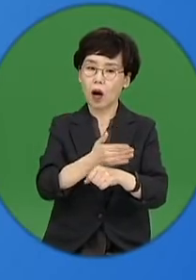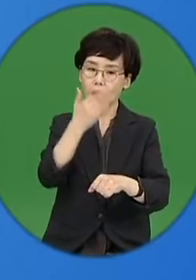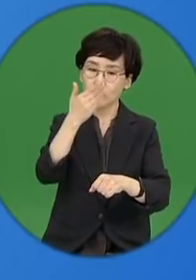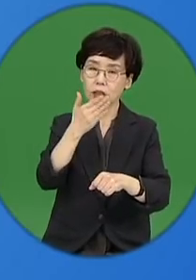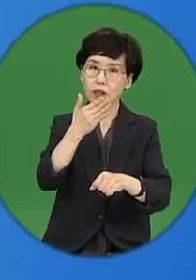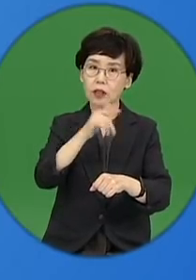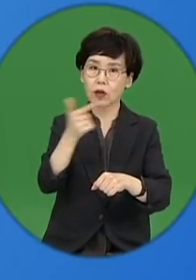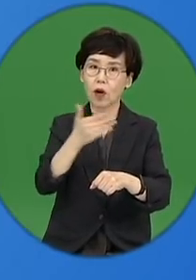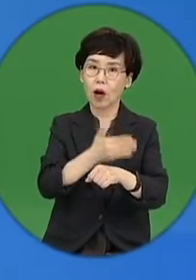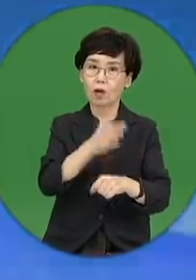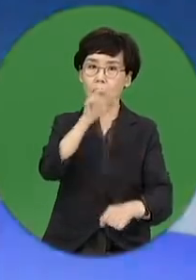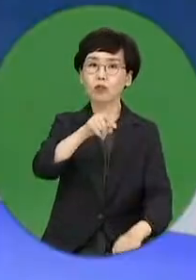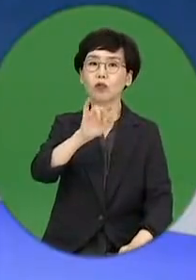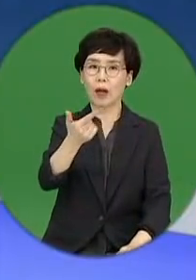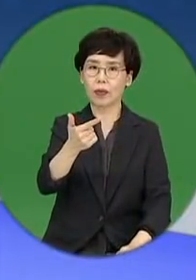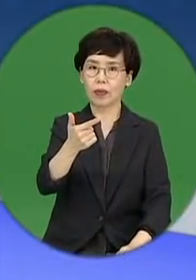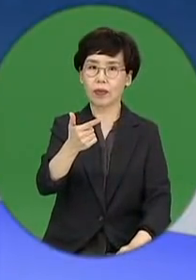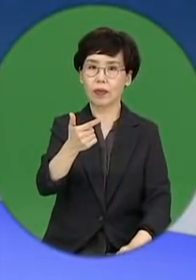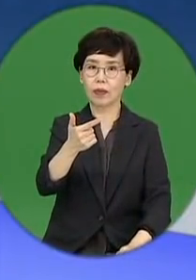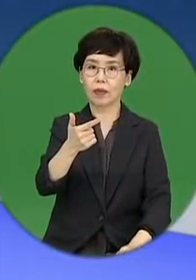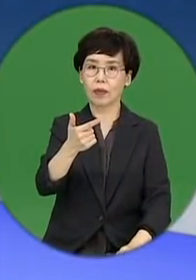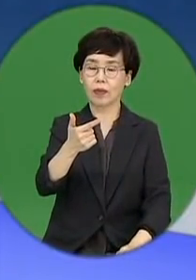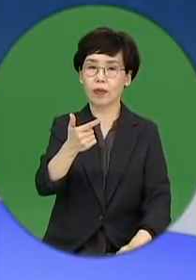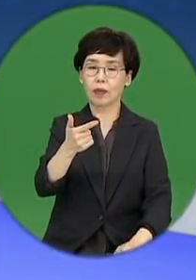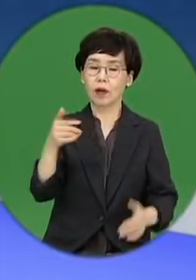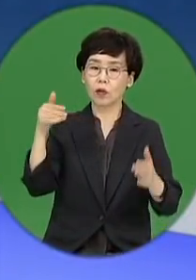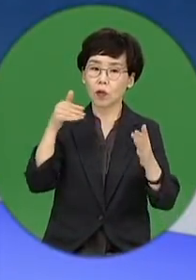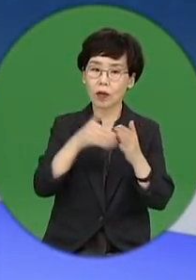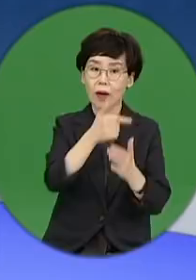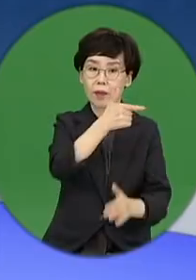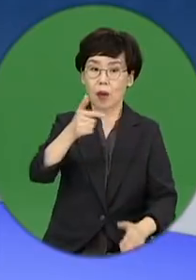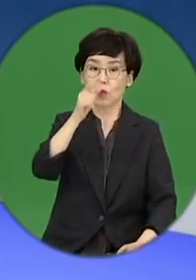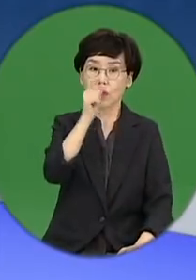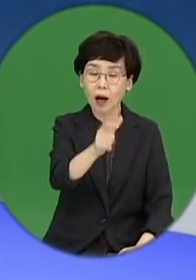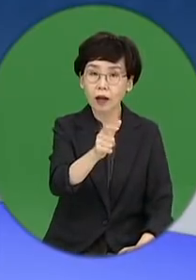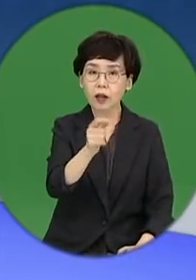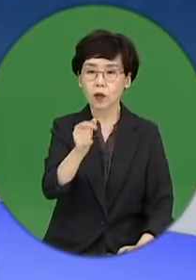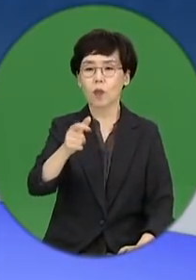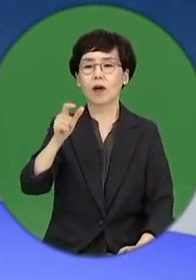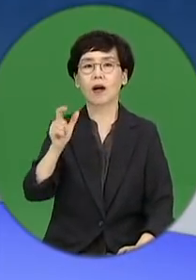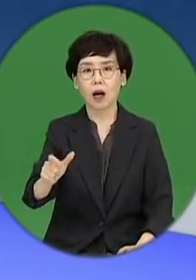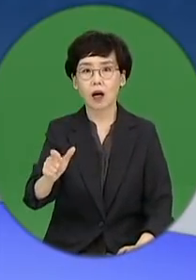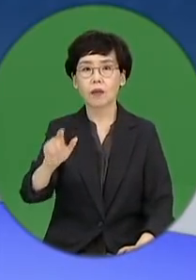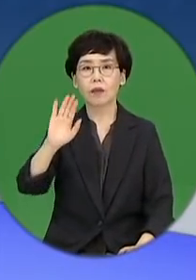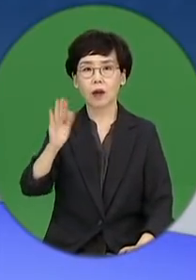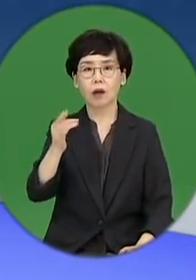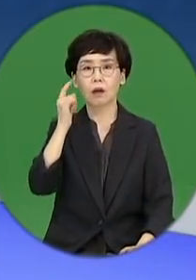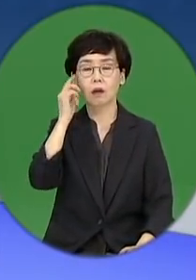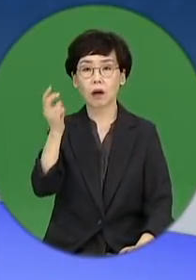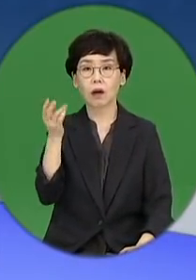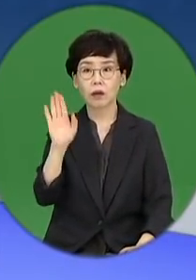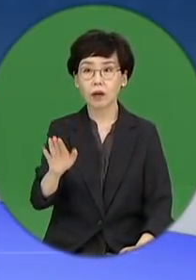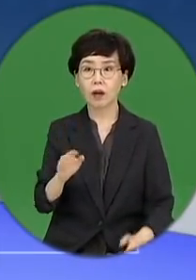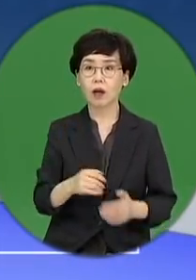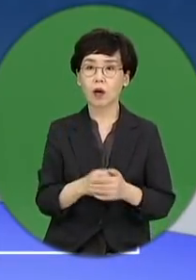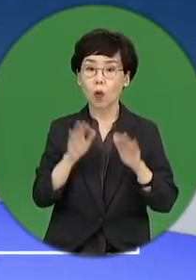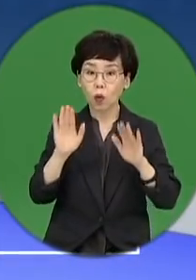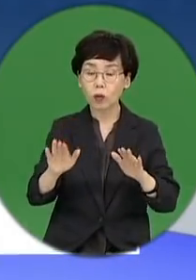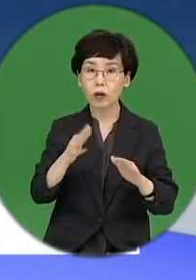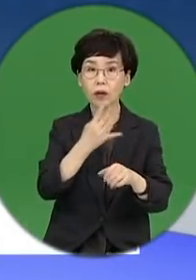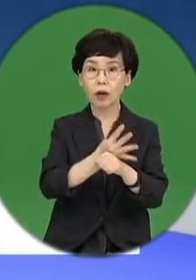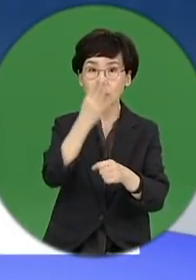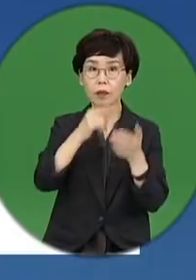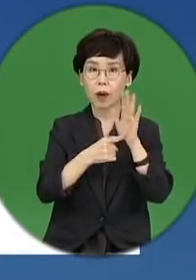도착을 하면서 매우 강했던 강도가 강으로 조금 다소 약화될 것으로 예보가 되어 있었는데, 이번 16시 발표를 보면 매우